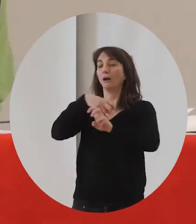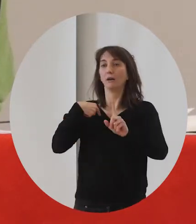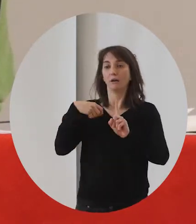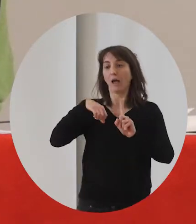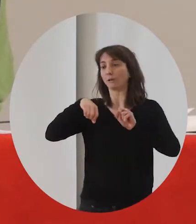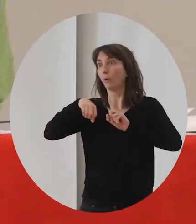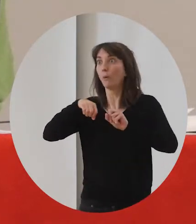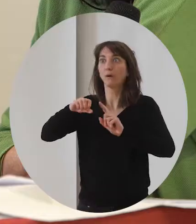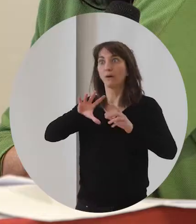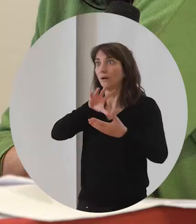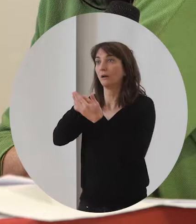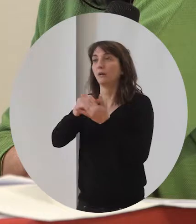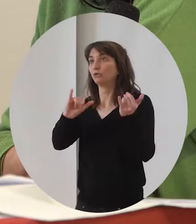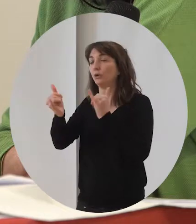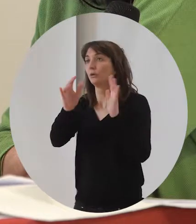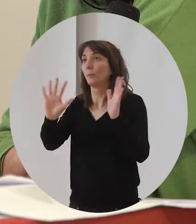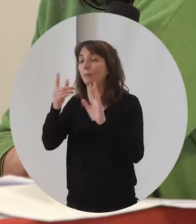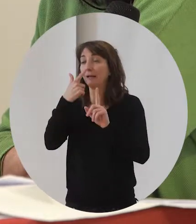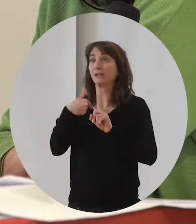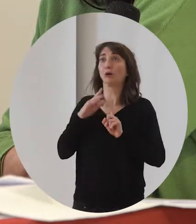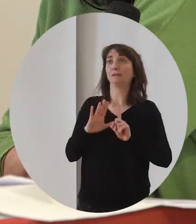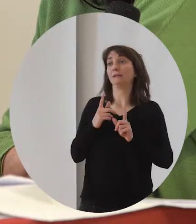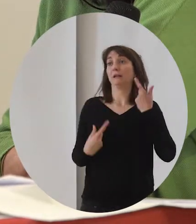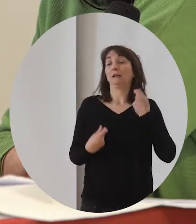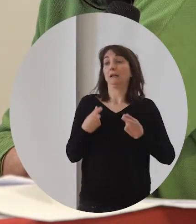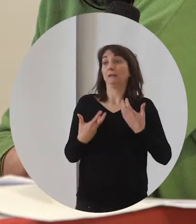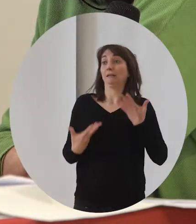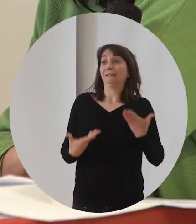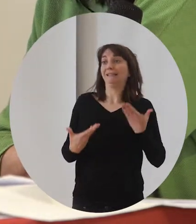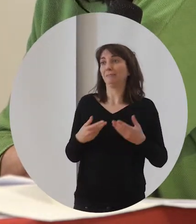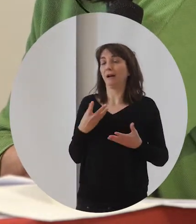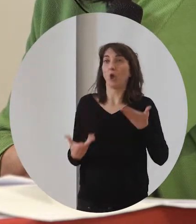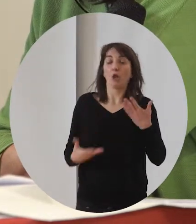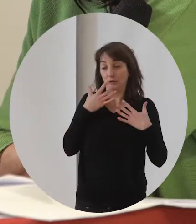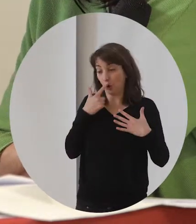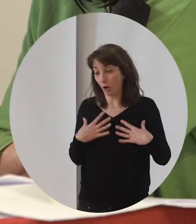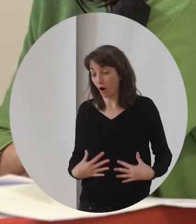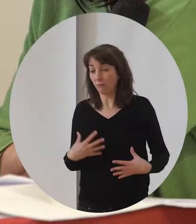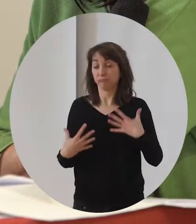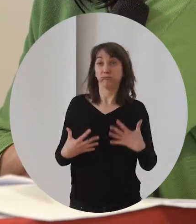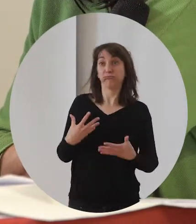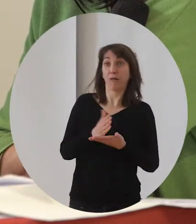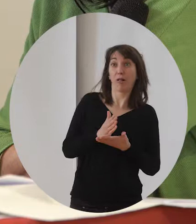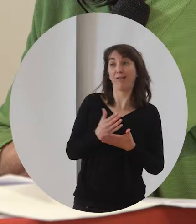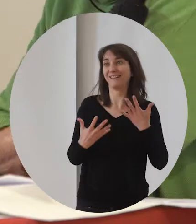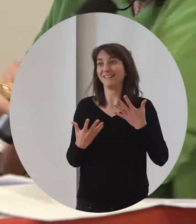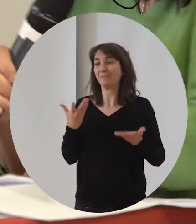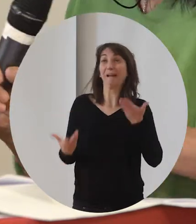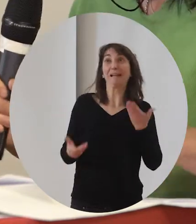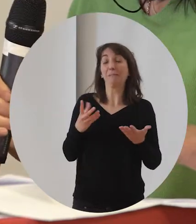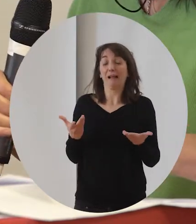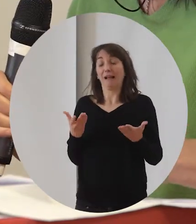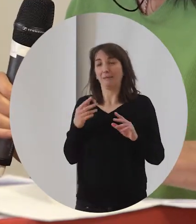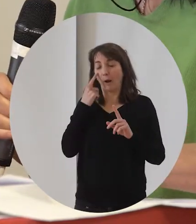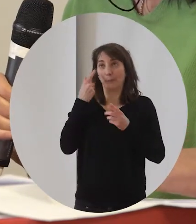être dans l'action motrice et à être dans le jeu avec les autres quand soi-même on n'arrive pas à sentir son corps et à le rééquilibrer et